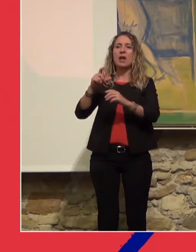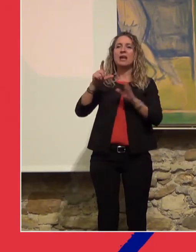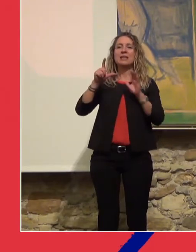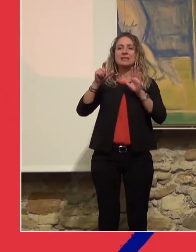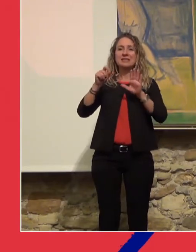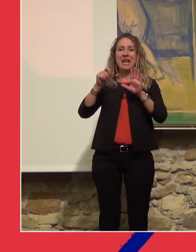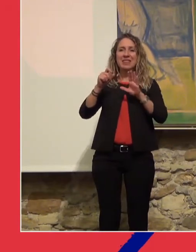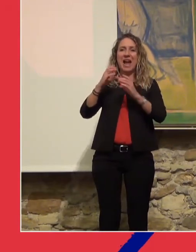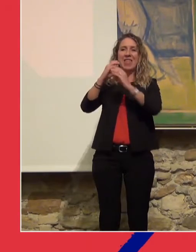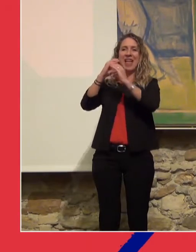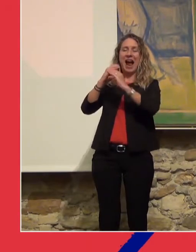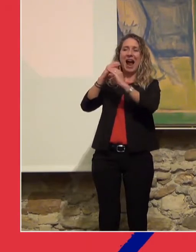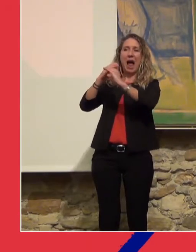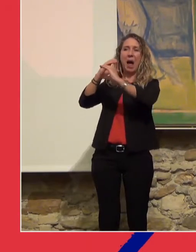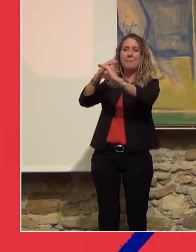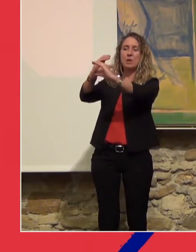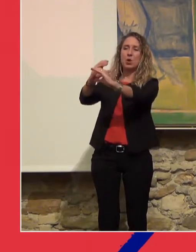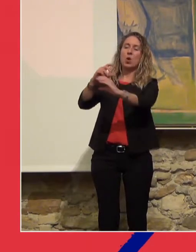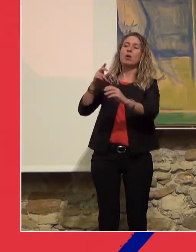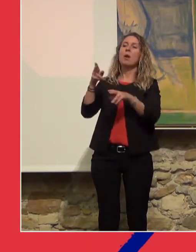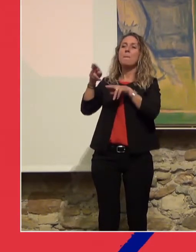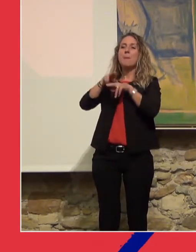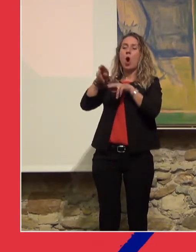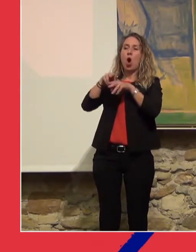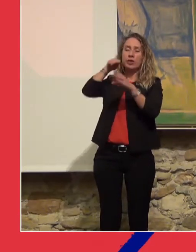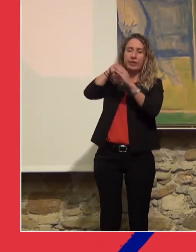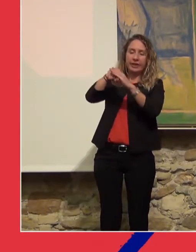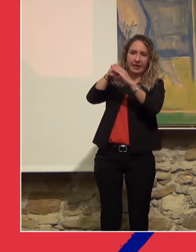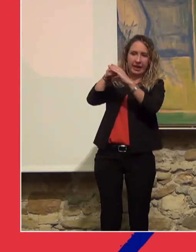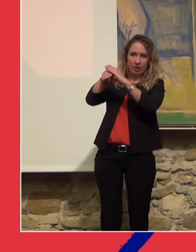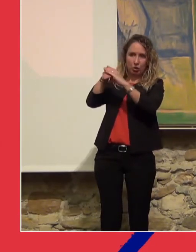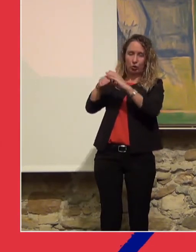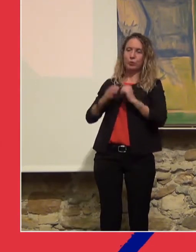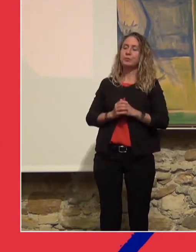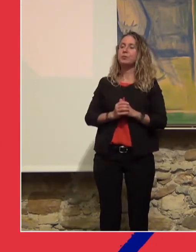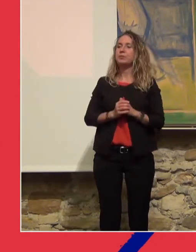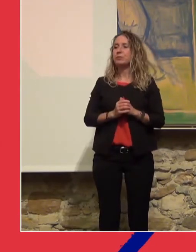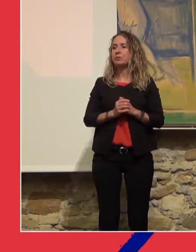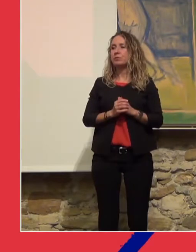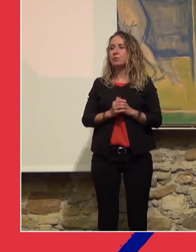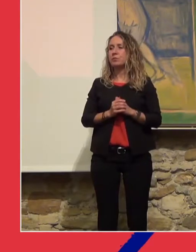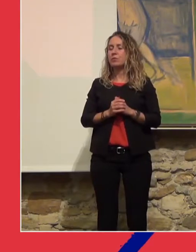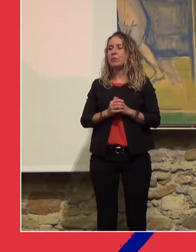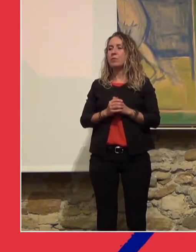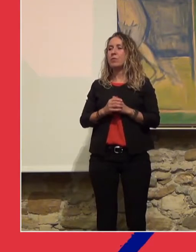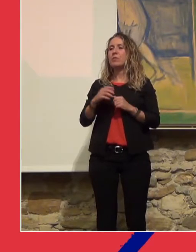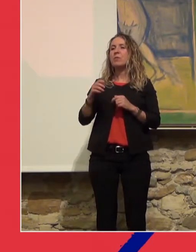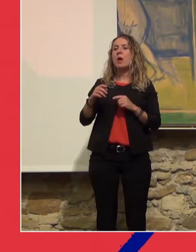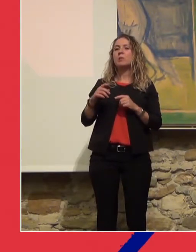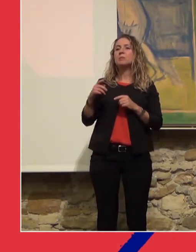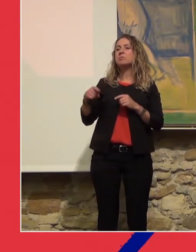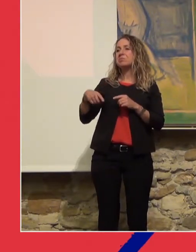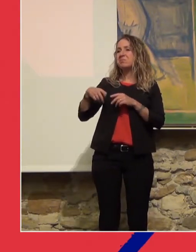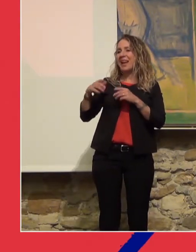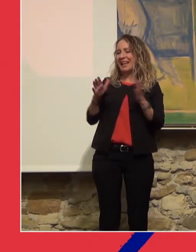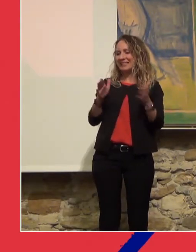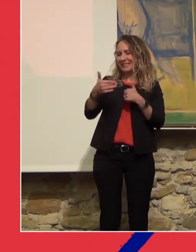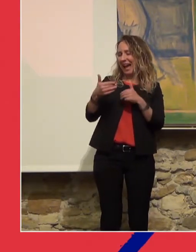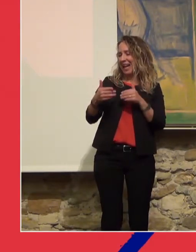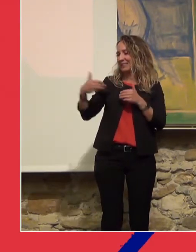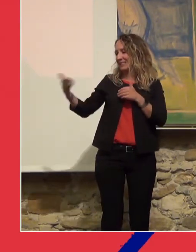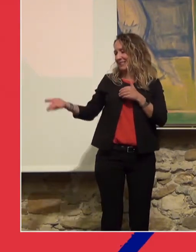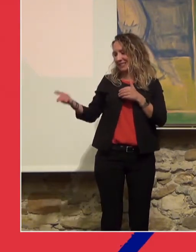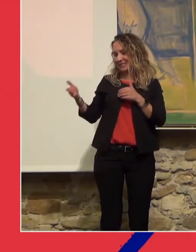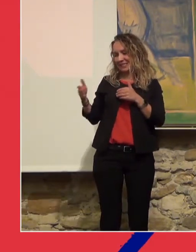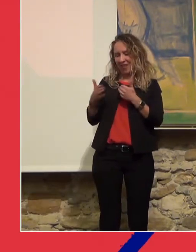Un collega chirurgo, proprio in questi giorni, lui era ricoverato nella stanza accanto alla mia, ancora poco fa ricordava,